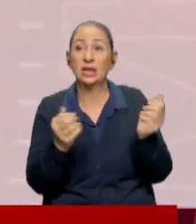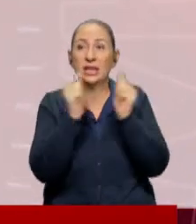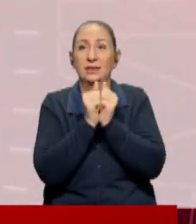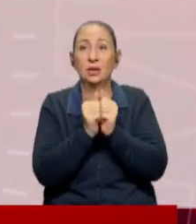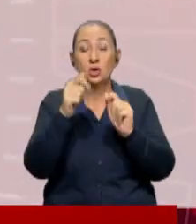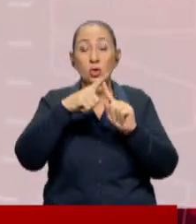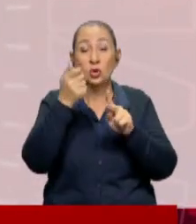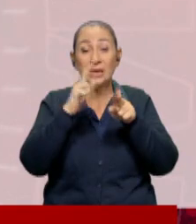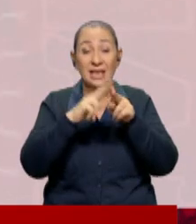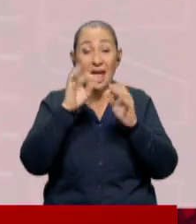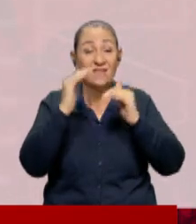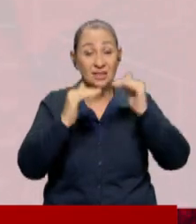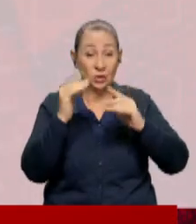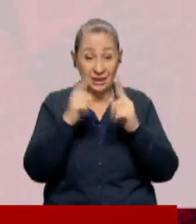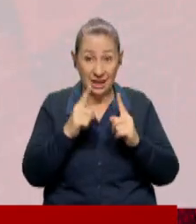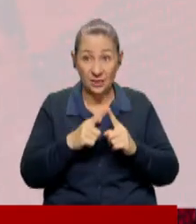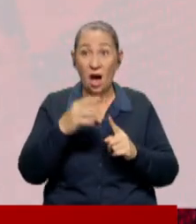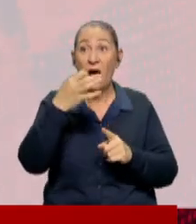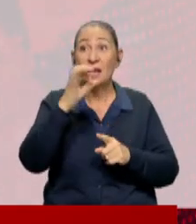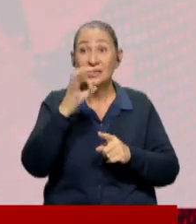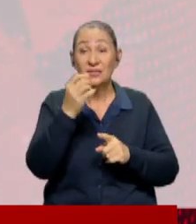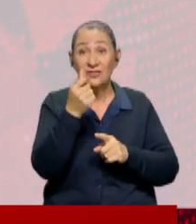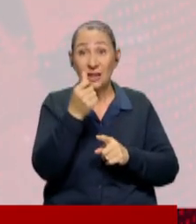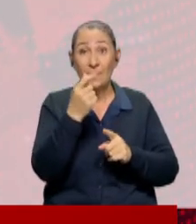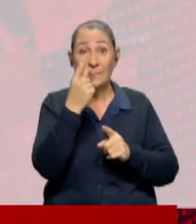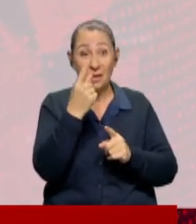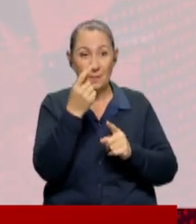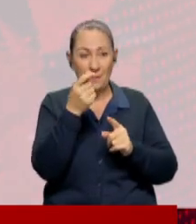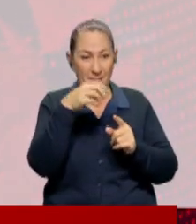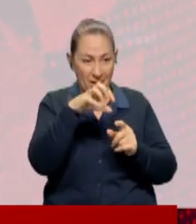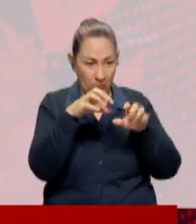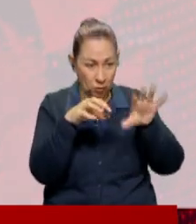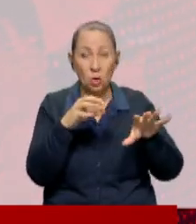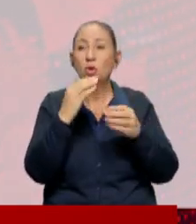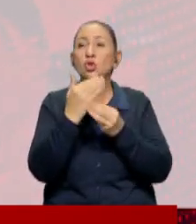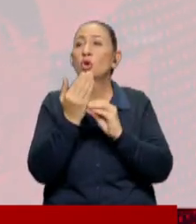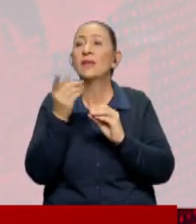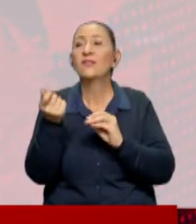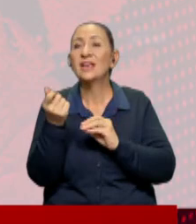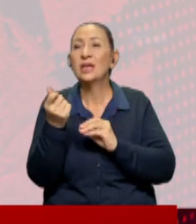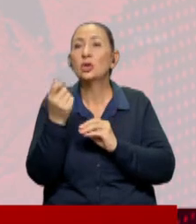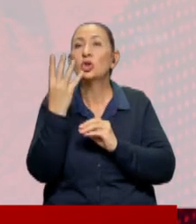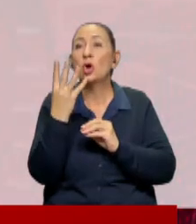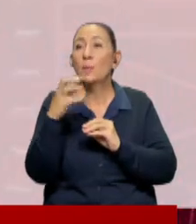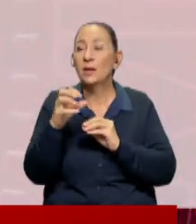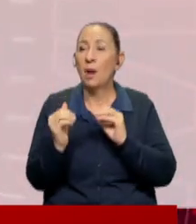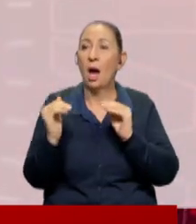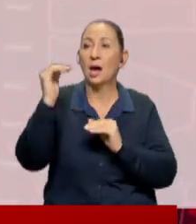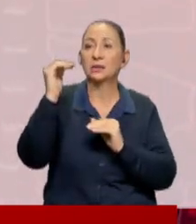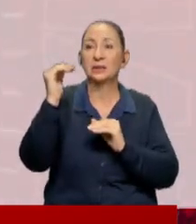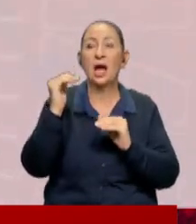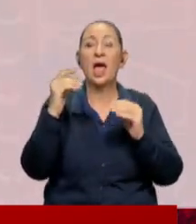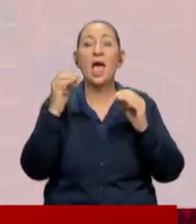Yani TÜİK'in enflasyon hesabında altının fiyatı 1 birim düştüğünde kuru soğanın fiyatı ise 4 birim